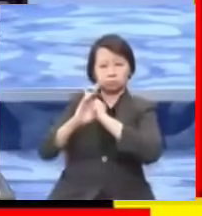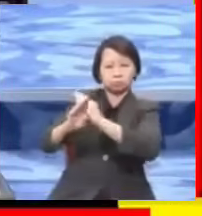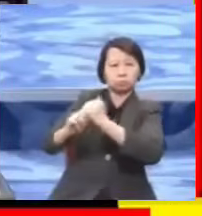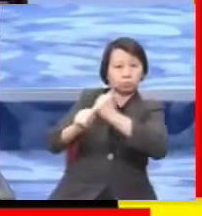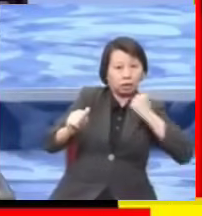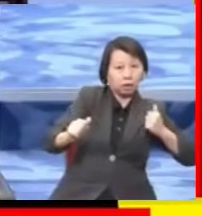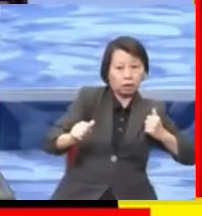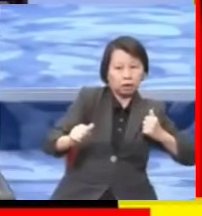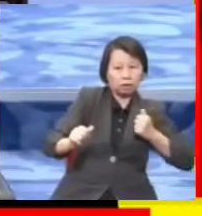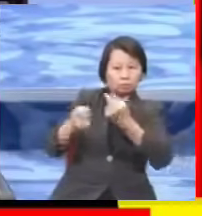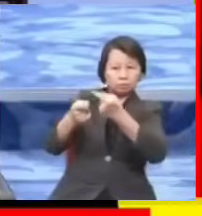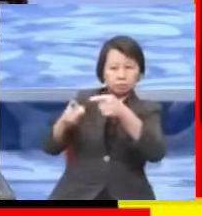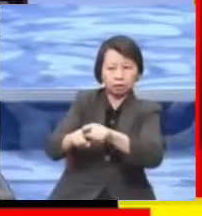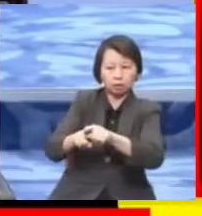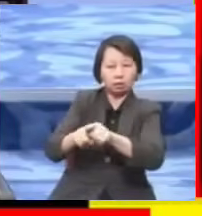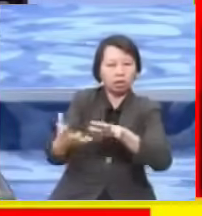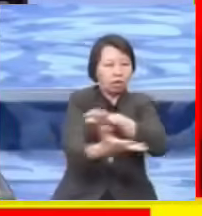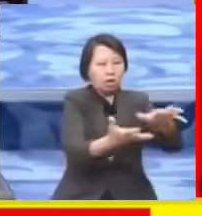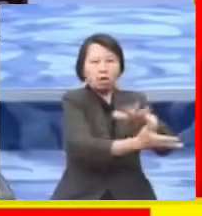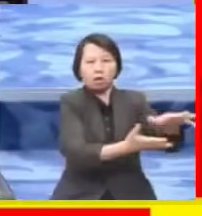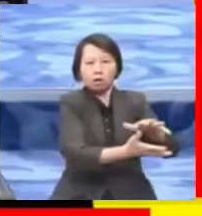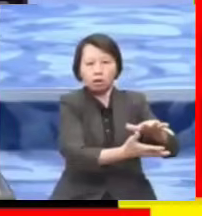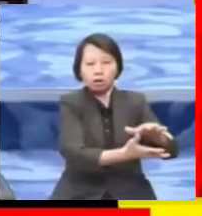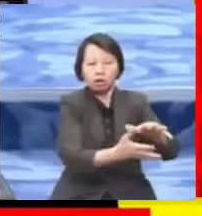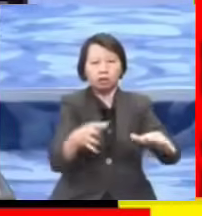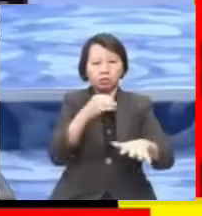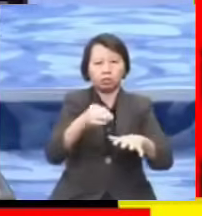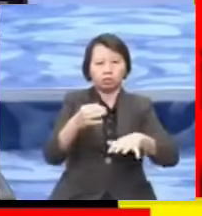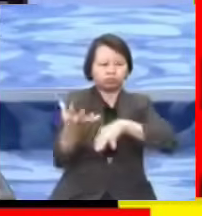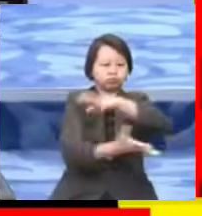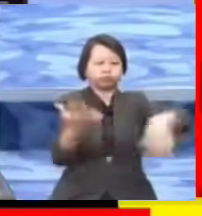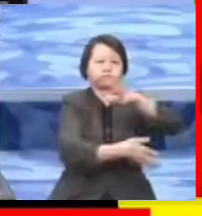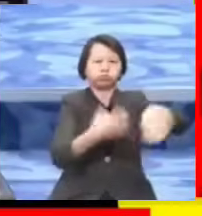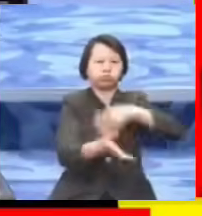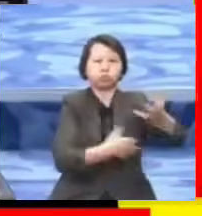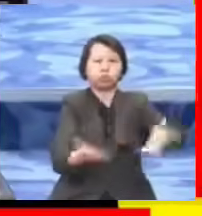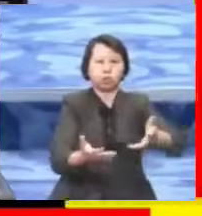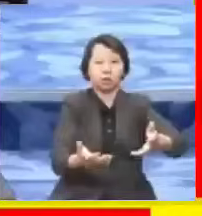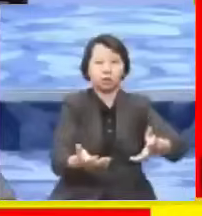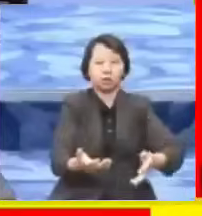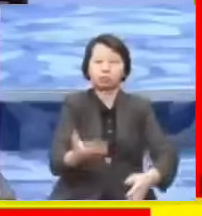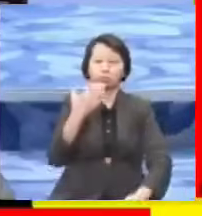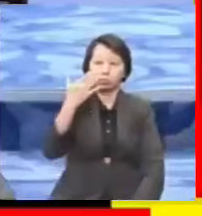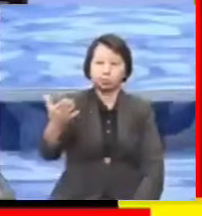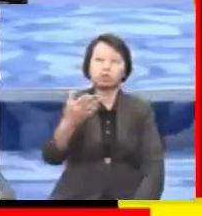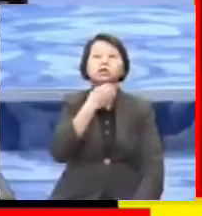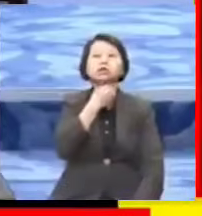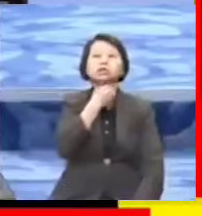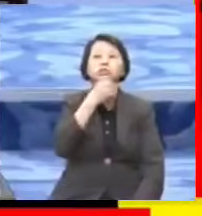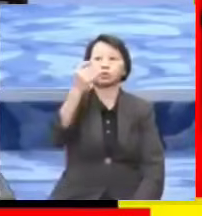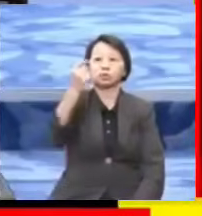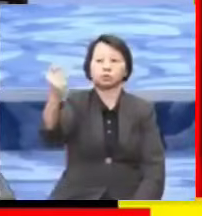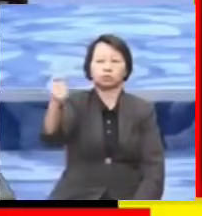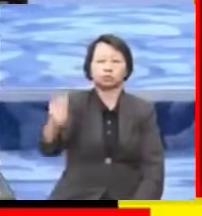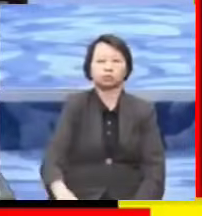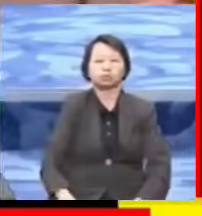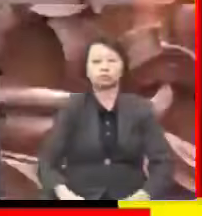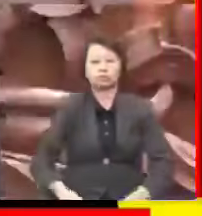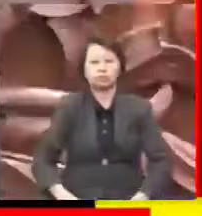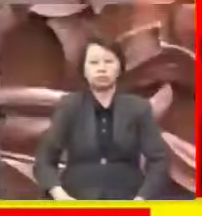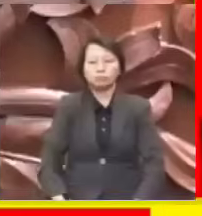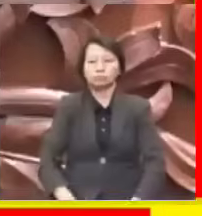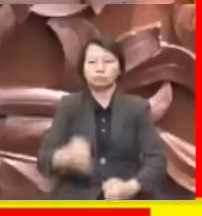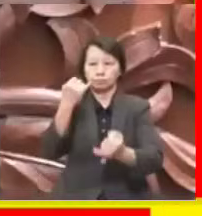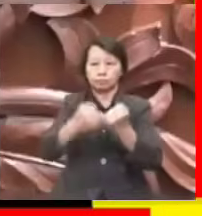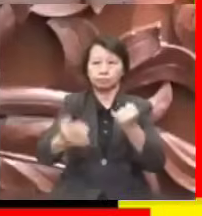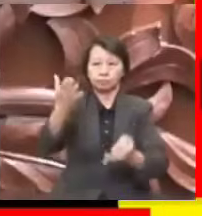daripada berlakunya kekacauan, huru-hara dan porak-peranda. Terima kasih, Ibu Timur. Ya, akhir saya